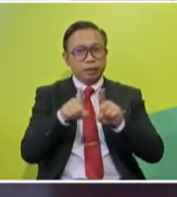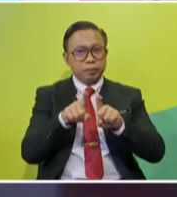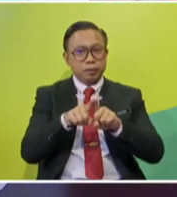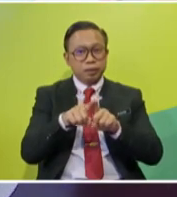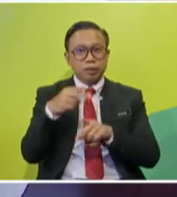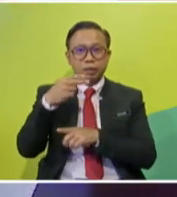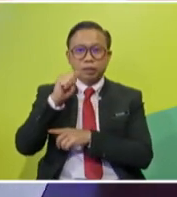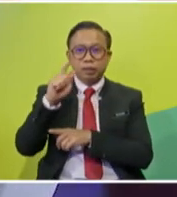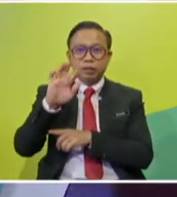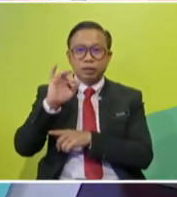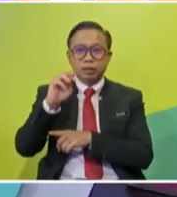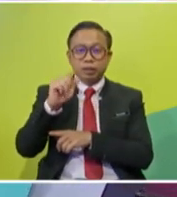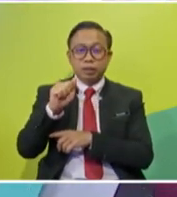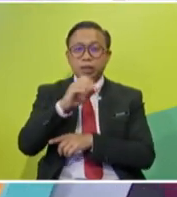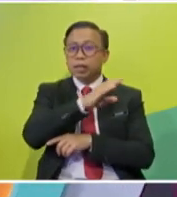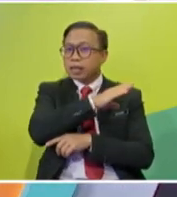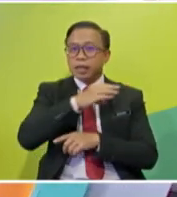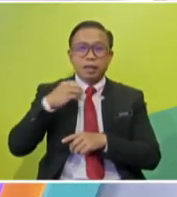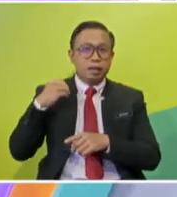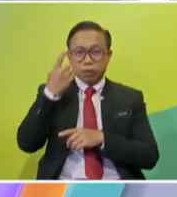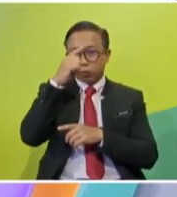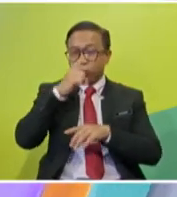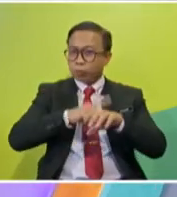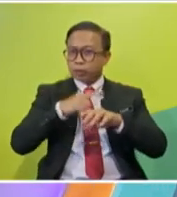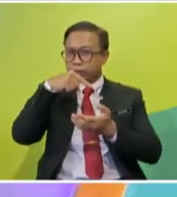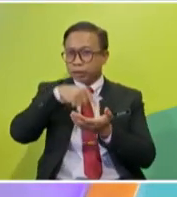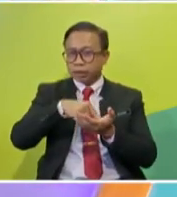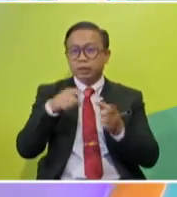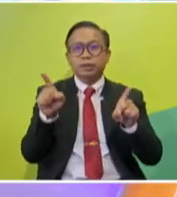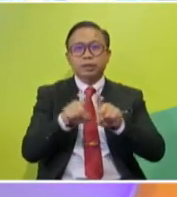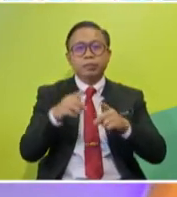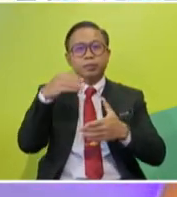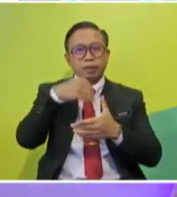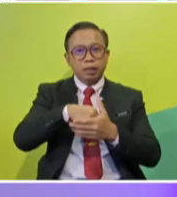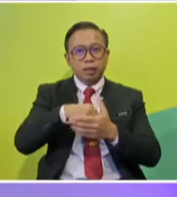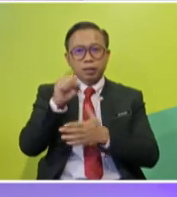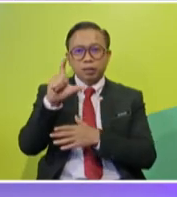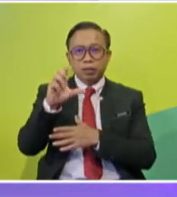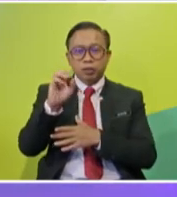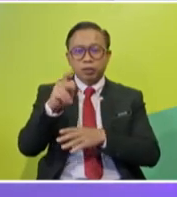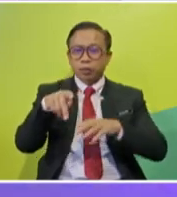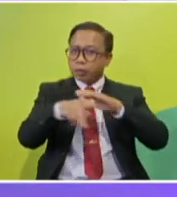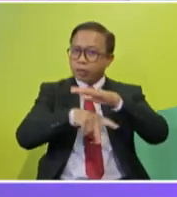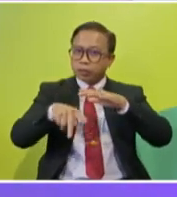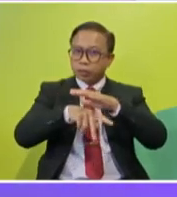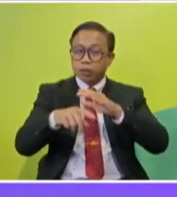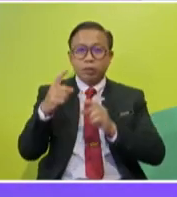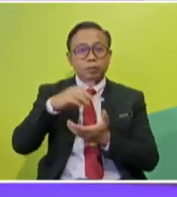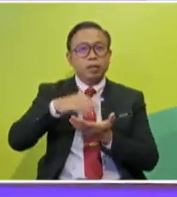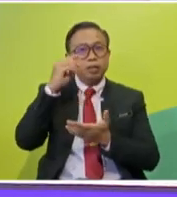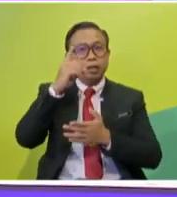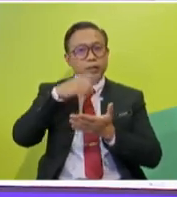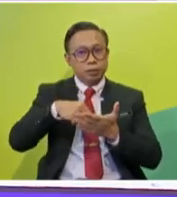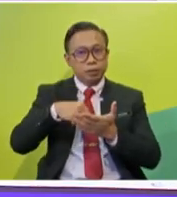hazlina Kasim dan pastinya untuk jam ini kita bersama dalam slot prasekolah mata pelajaran hari ini